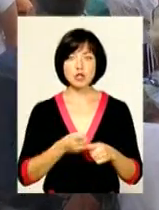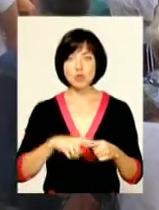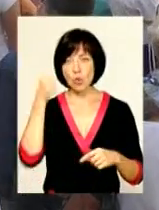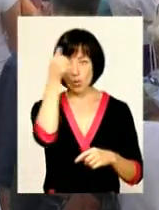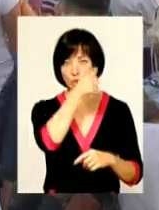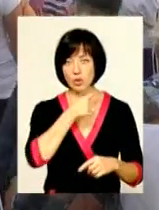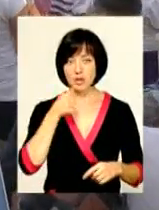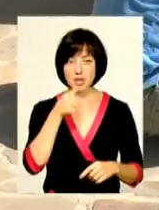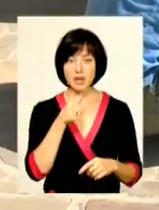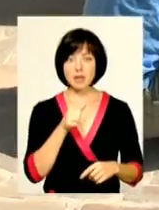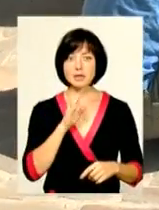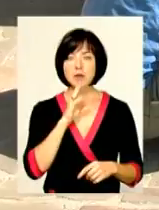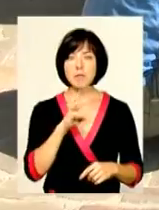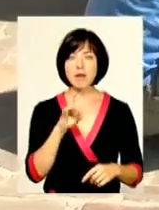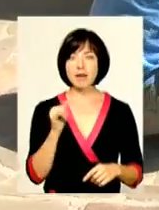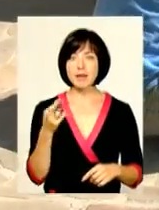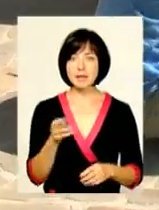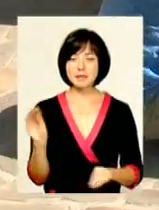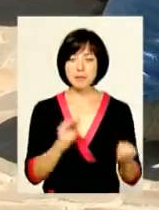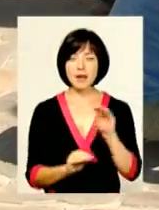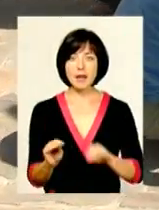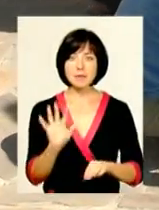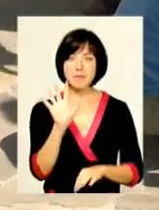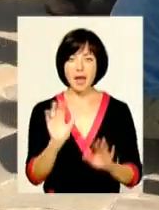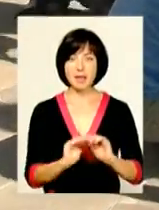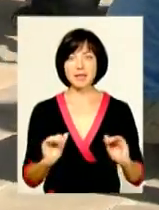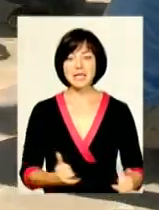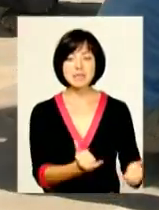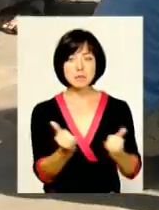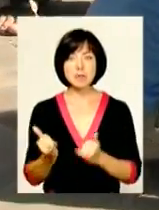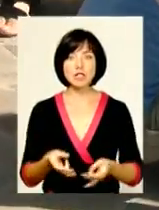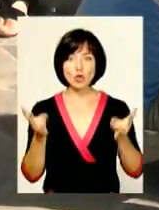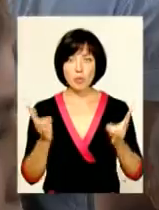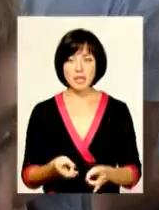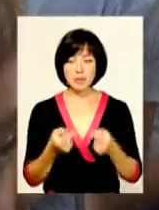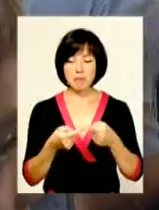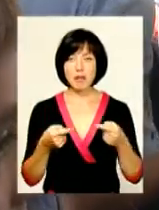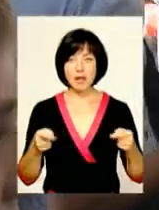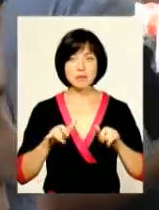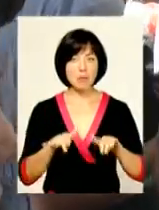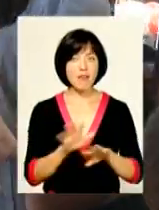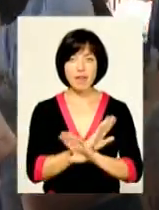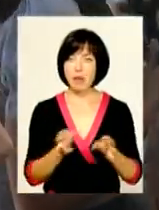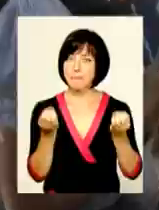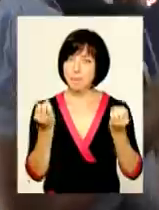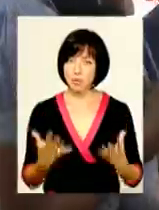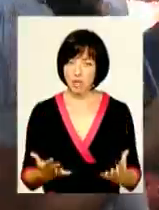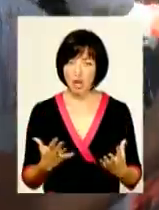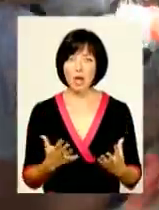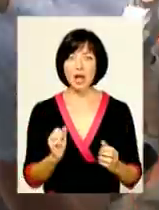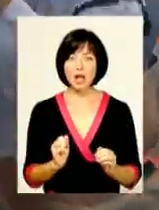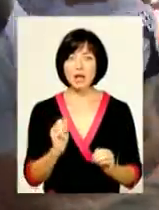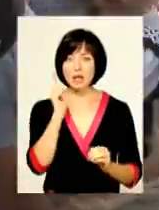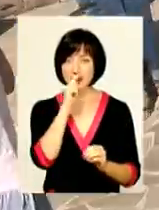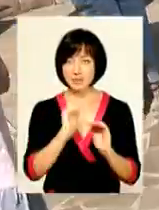Марія Балик щоранку збиратиме в школу 5 учнів. Забезпечити їх необхідним приладдям – справа непроста. Тим паче, що й